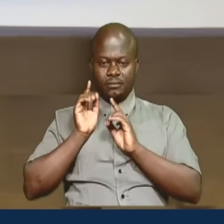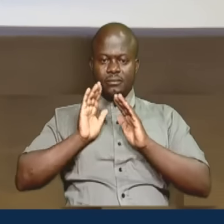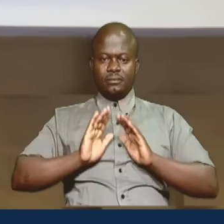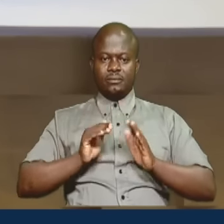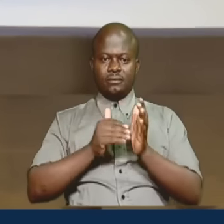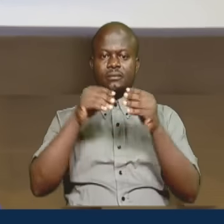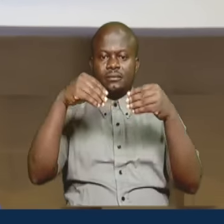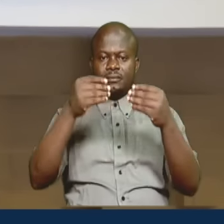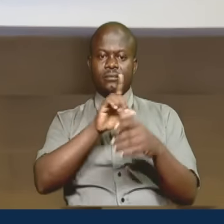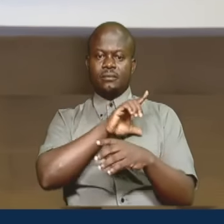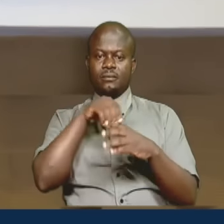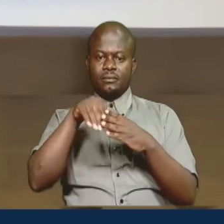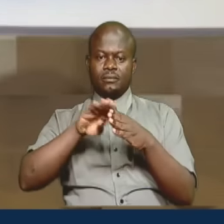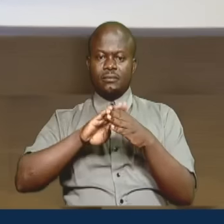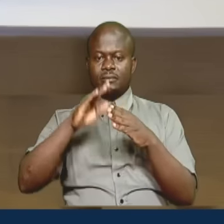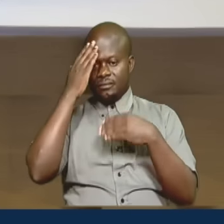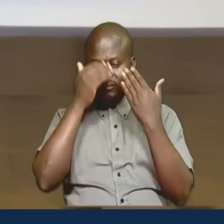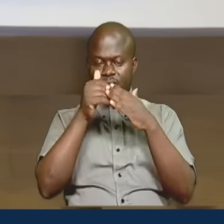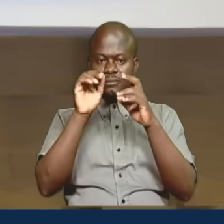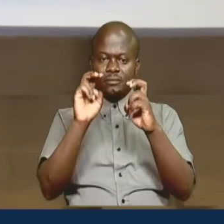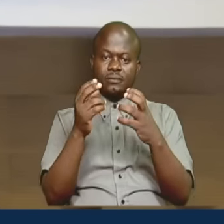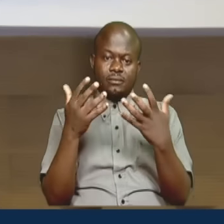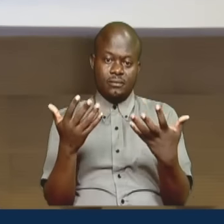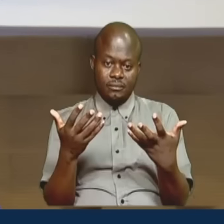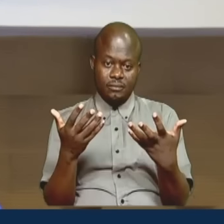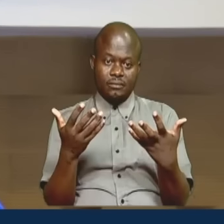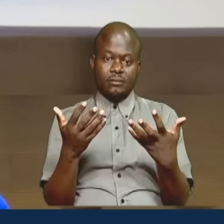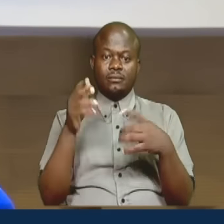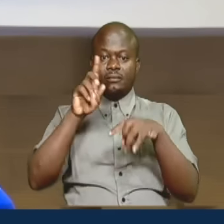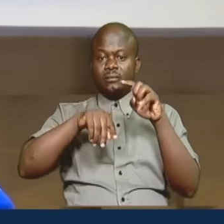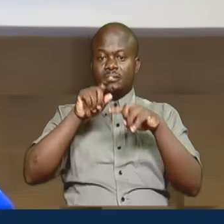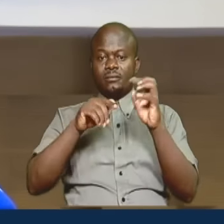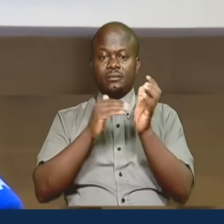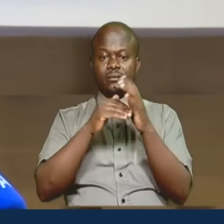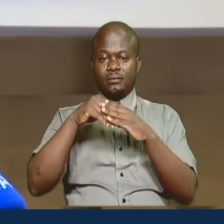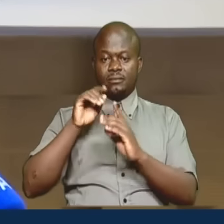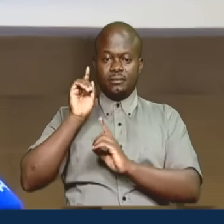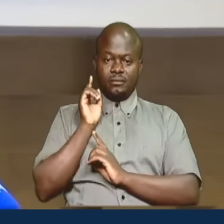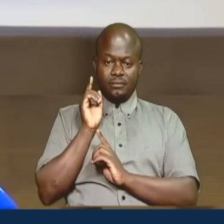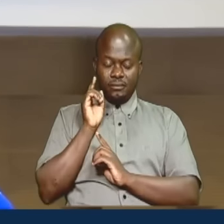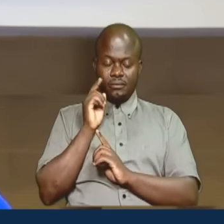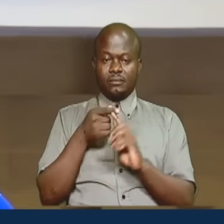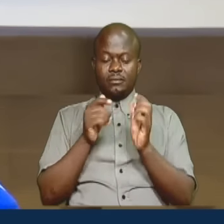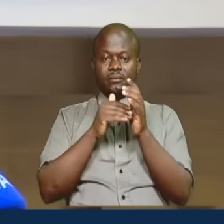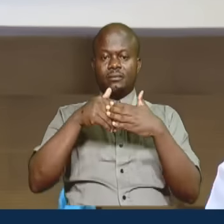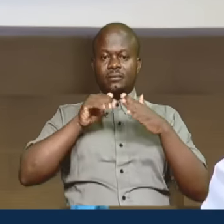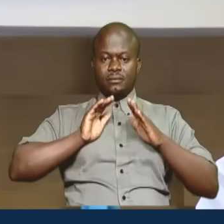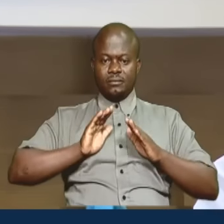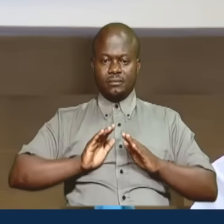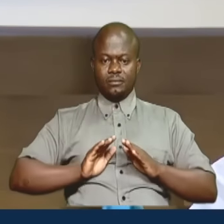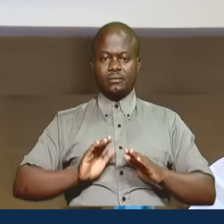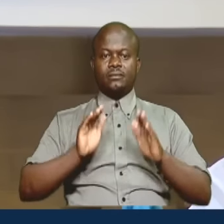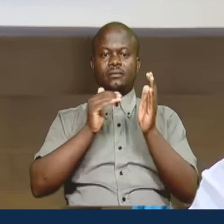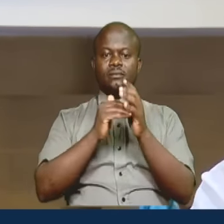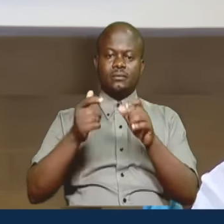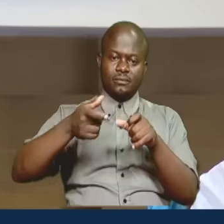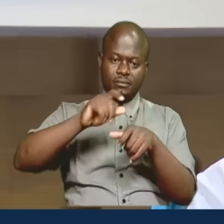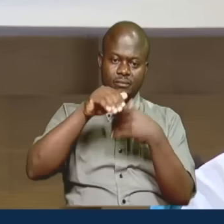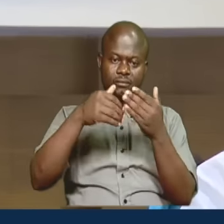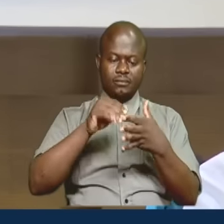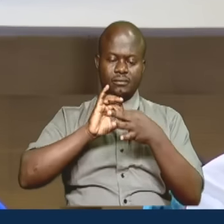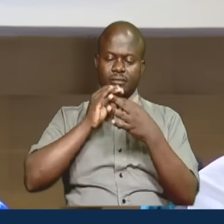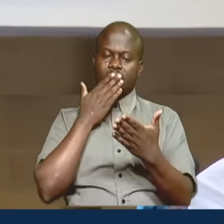amahirwe ku ishoramari. Kuko haba mu bya politike ndetse n'umutekano kiratuje. Noneho hakwiyongeraho